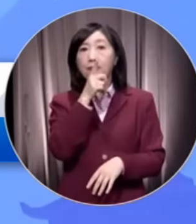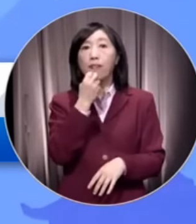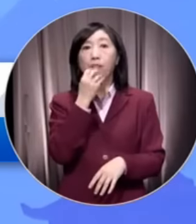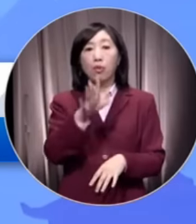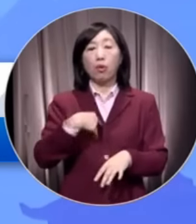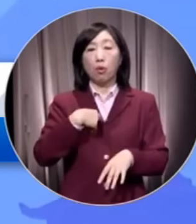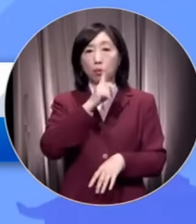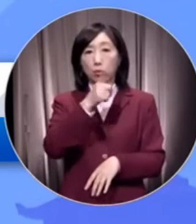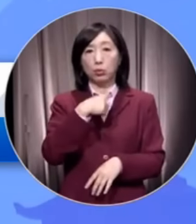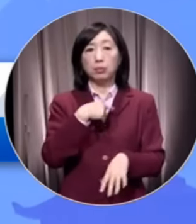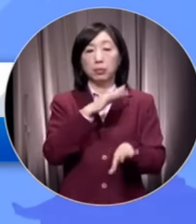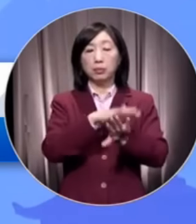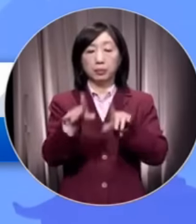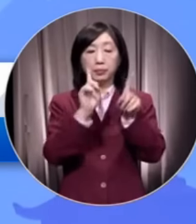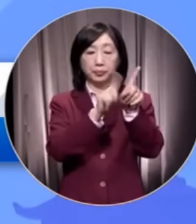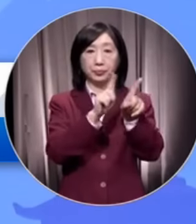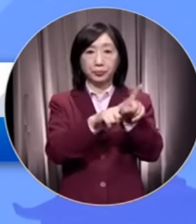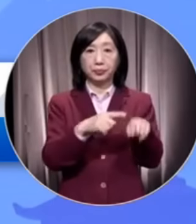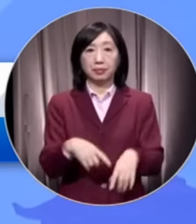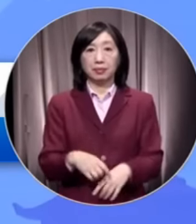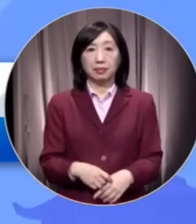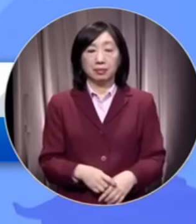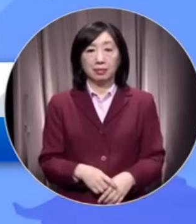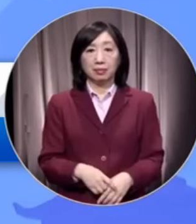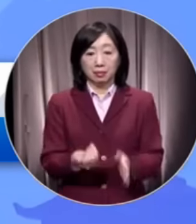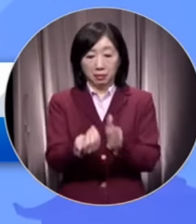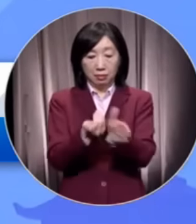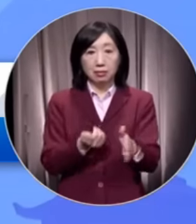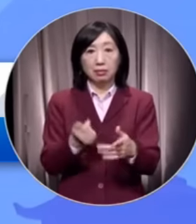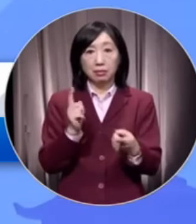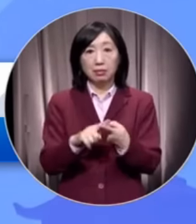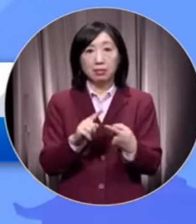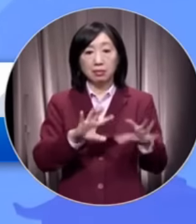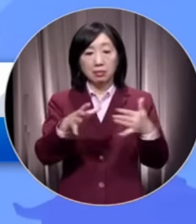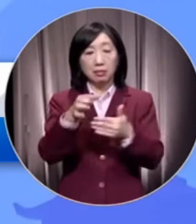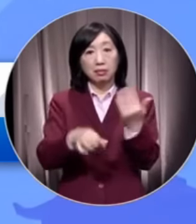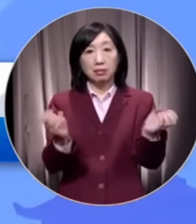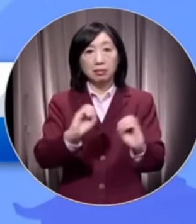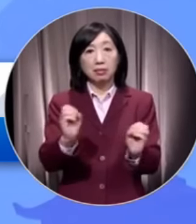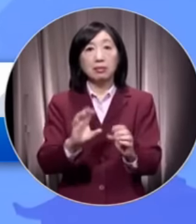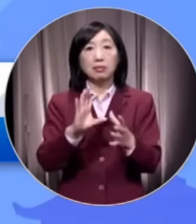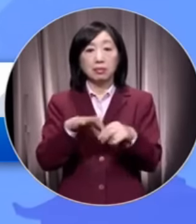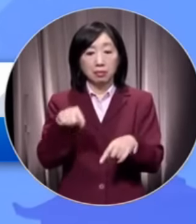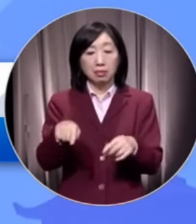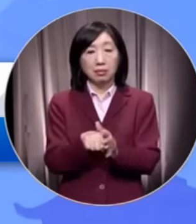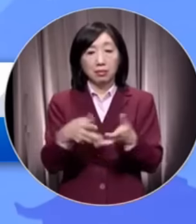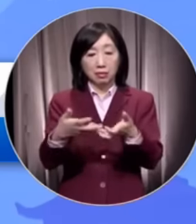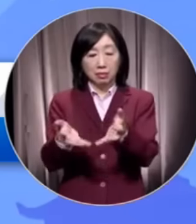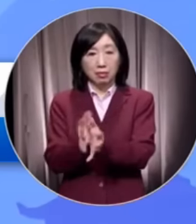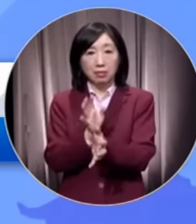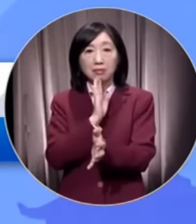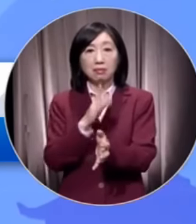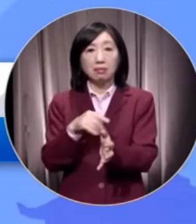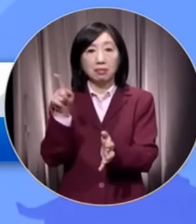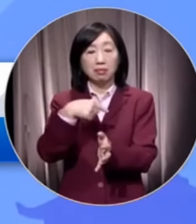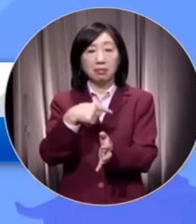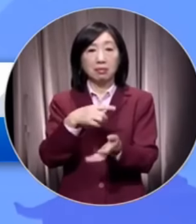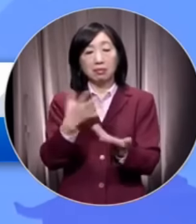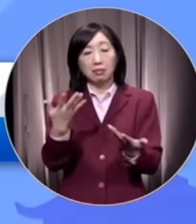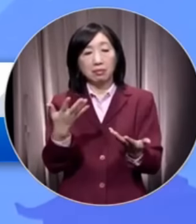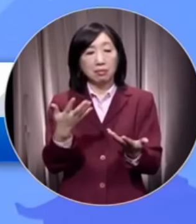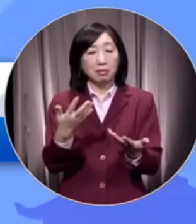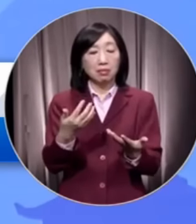们会参考国际标准。在那个之前确实是没有国际标准，因此我们的党团采取的是一个零检出的态